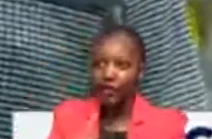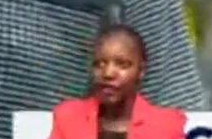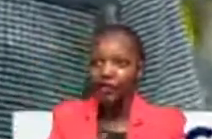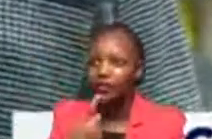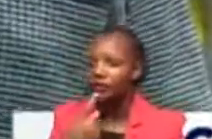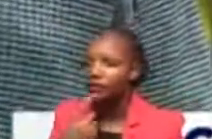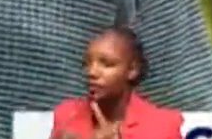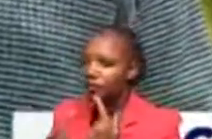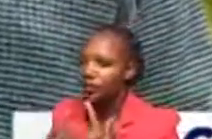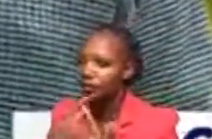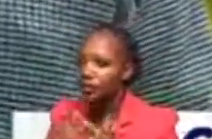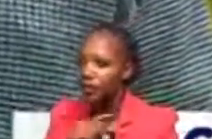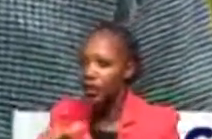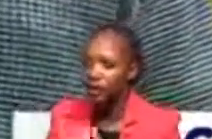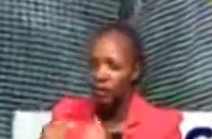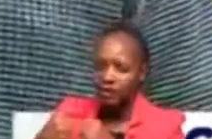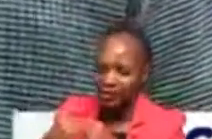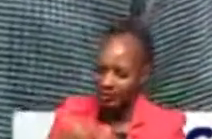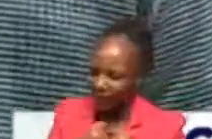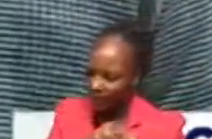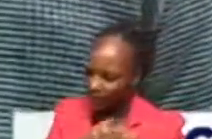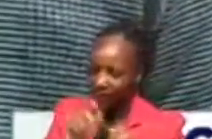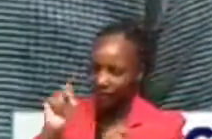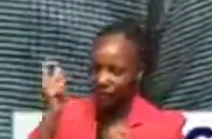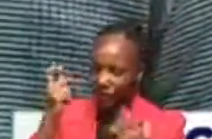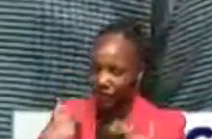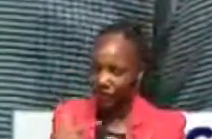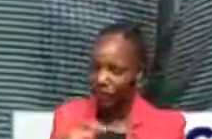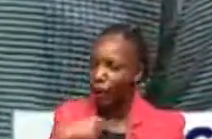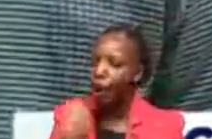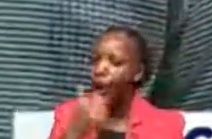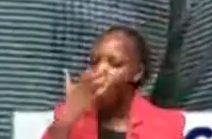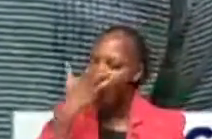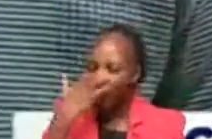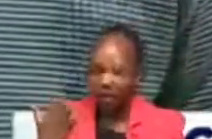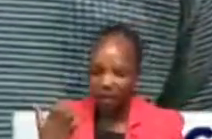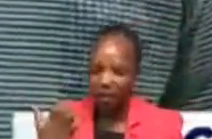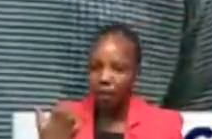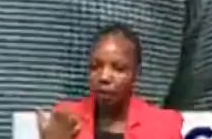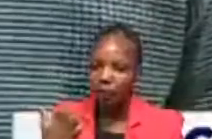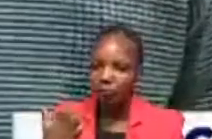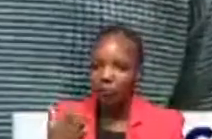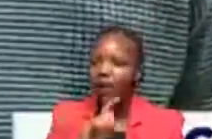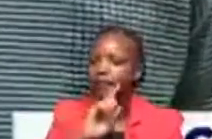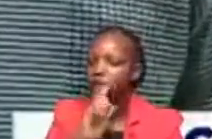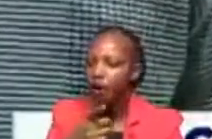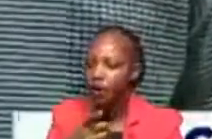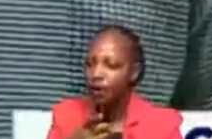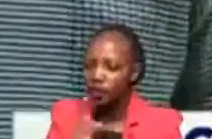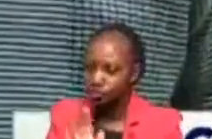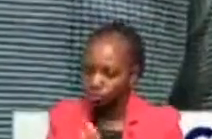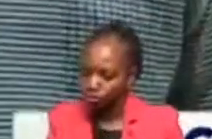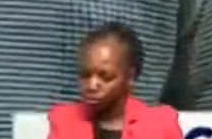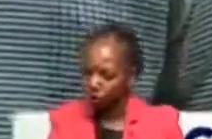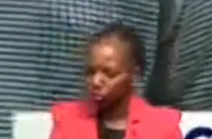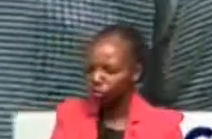kuhusu ile changamoto ya Wakenya kuweza kupuuza maagizo ambayo yametolewa ili waweze kukingwa kuhusu